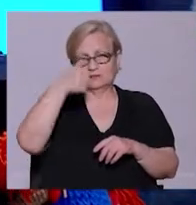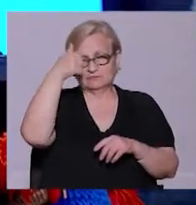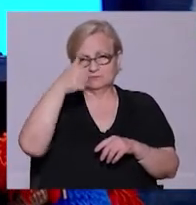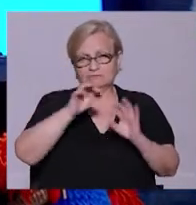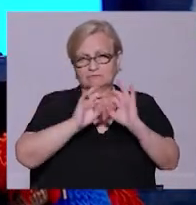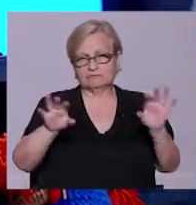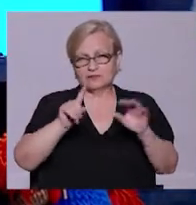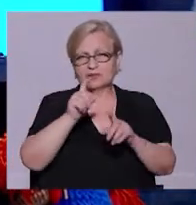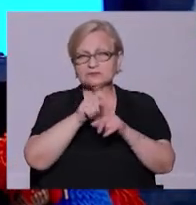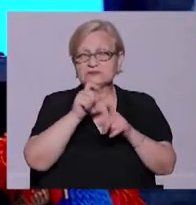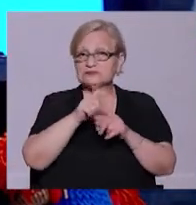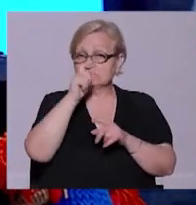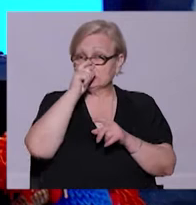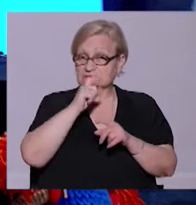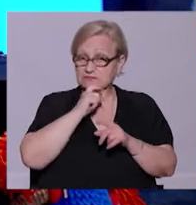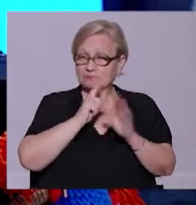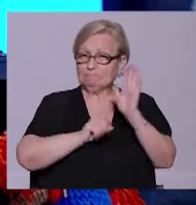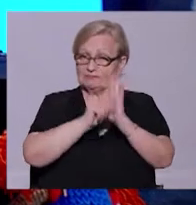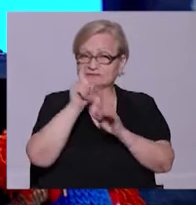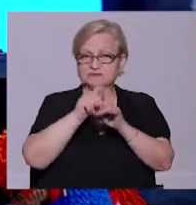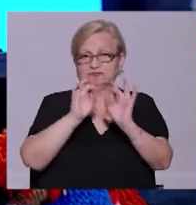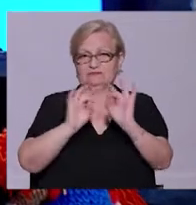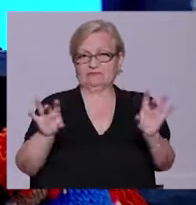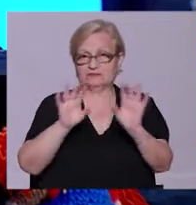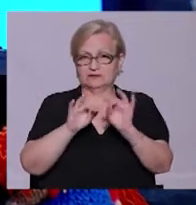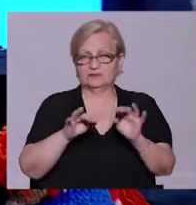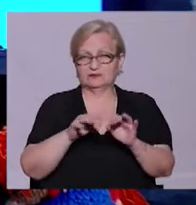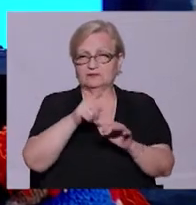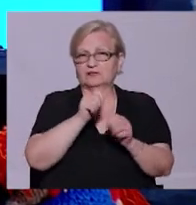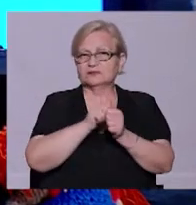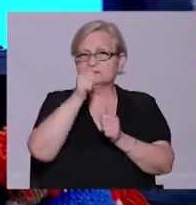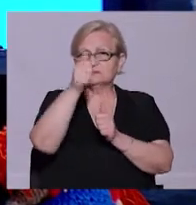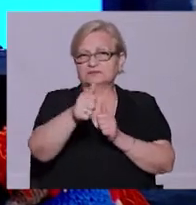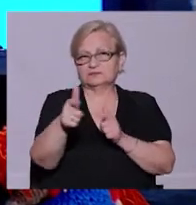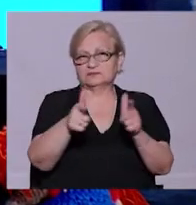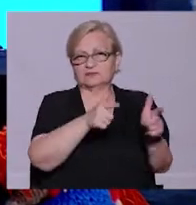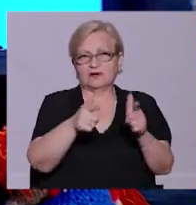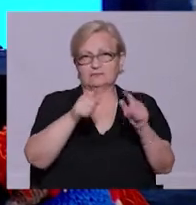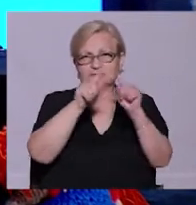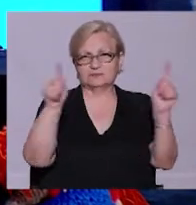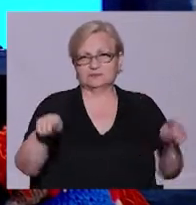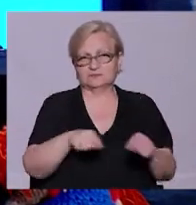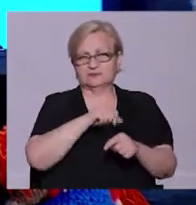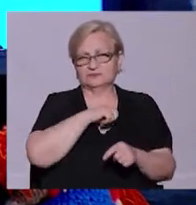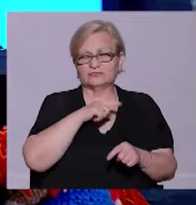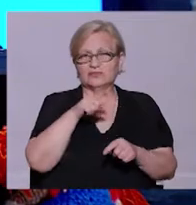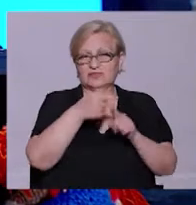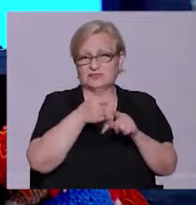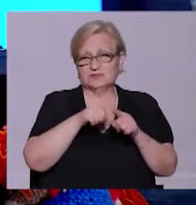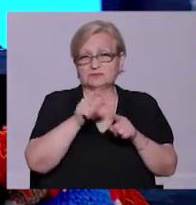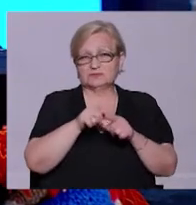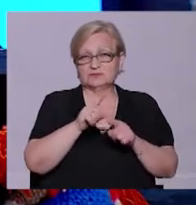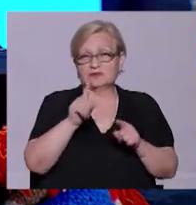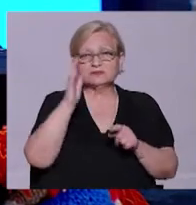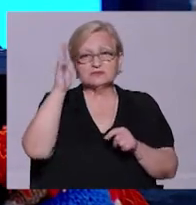ახსნით ვიწყებ ხოლმე გაკვეთილს. როგორც ჩანს, წინასწარ შემომთავაზა და გამიმზადა ის სიტყვები, რომელიც